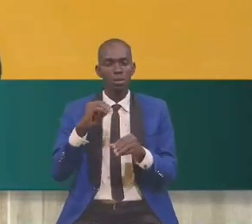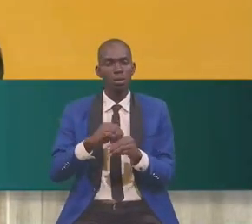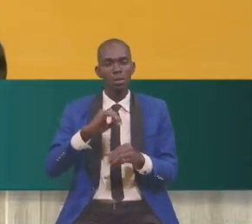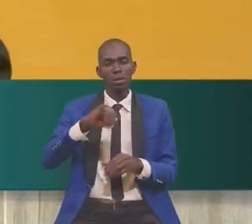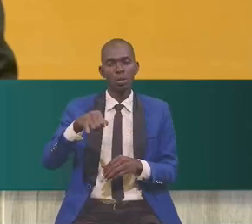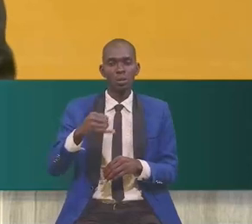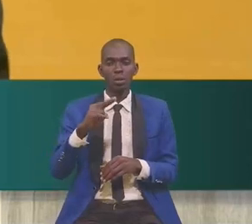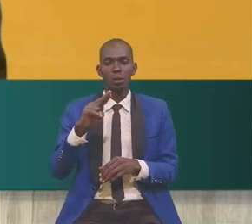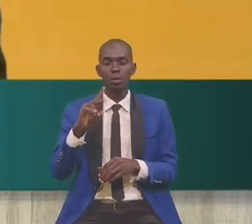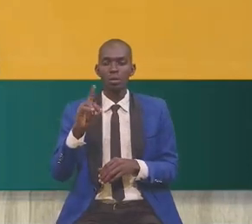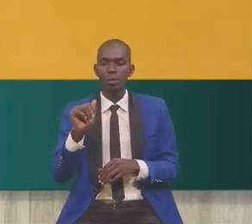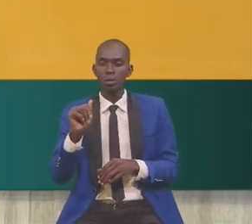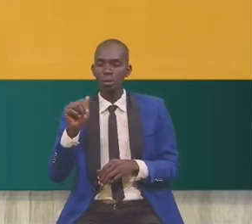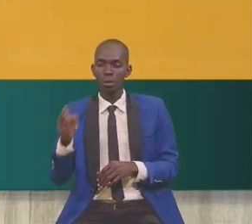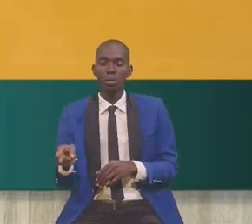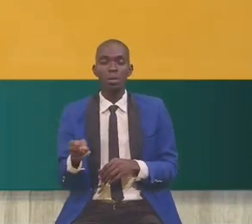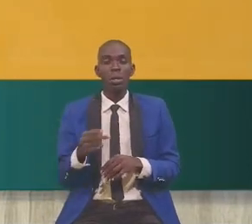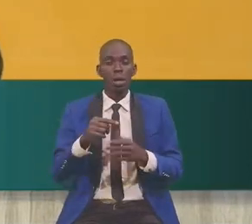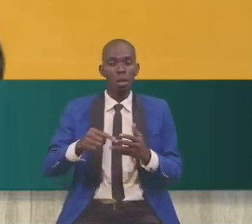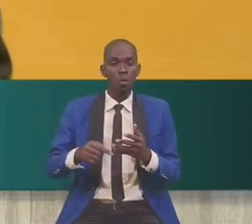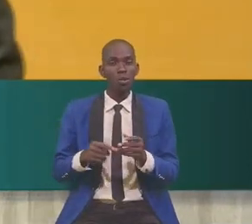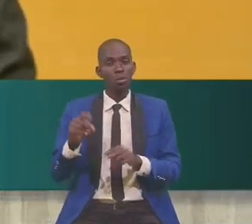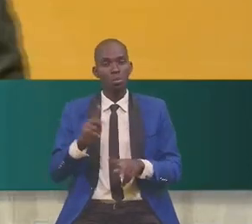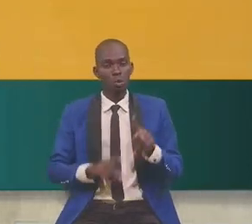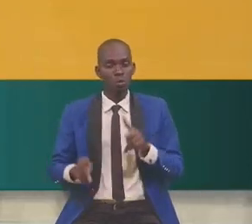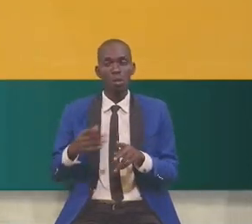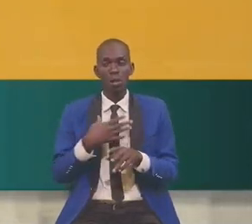Mais maintenant, la prédiction, la prophétie est